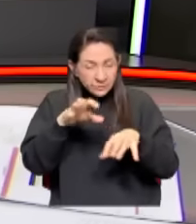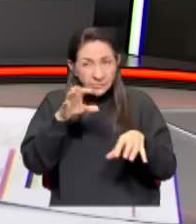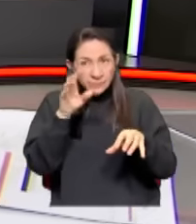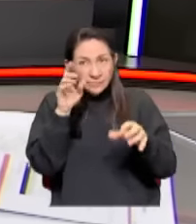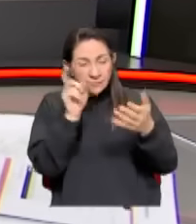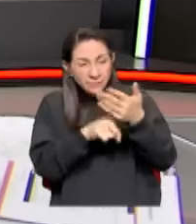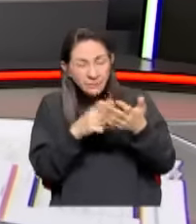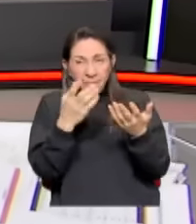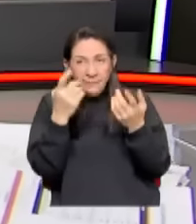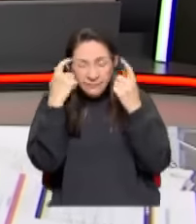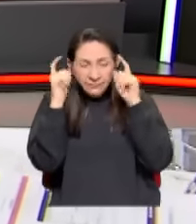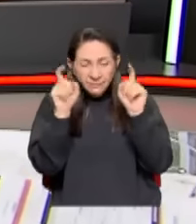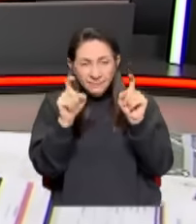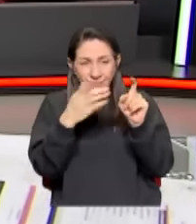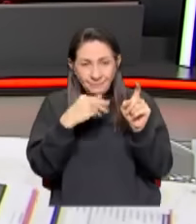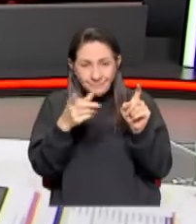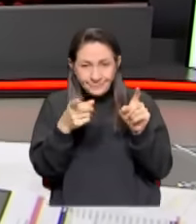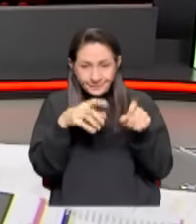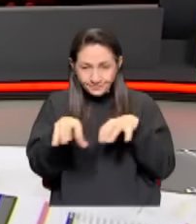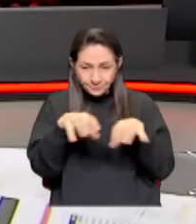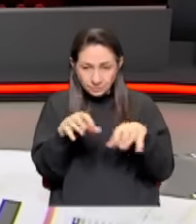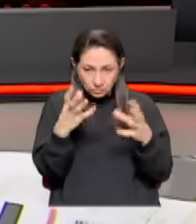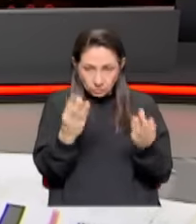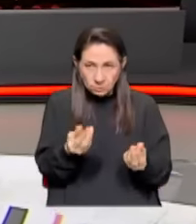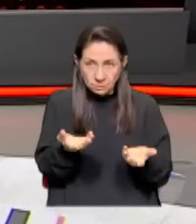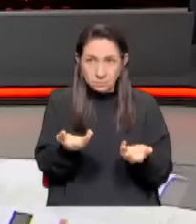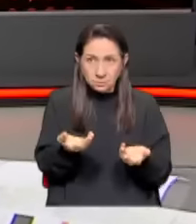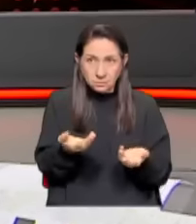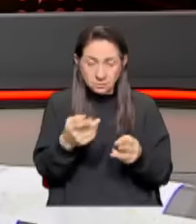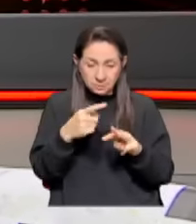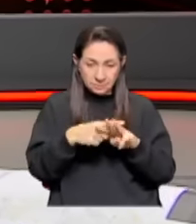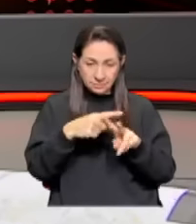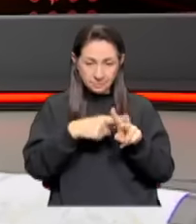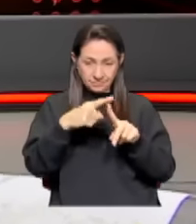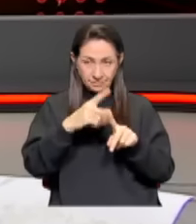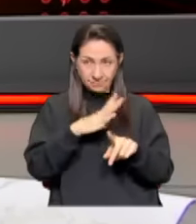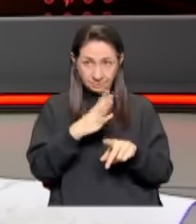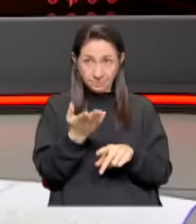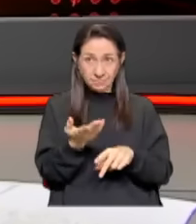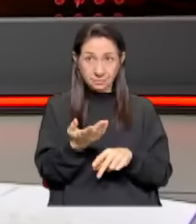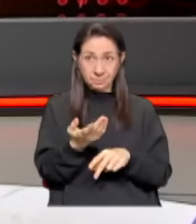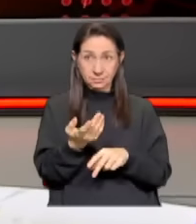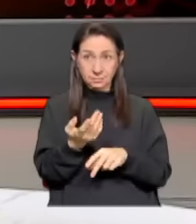takılanlar. Emeklilikte ayrımcı EYT vardı ya.